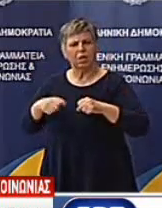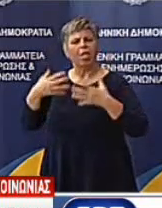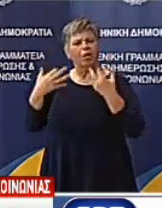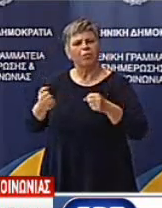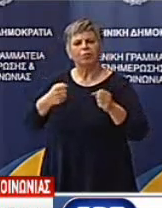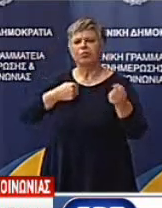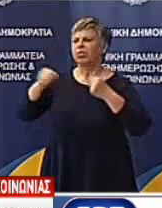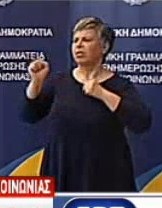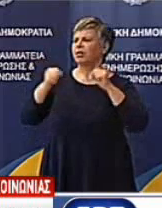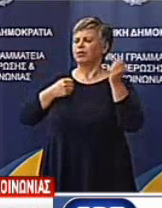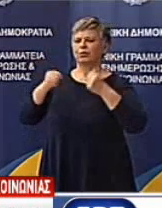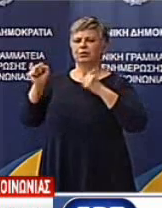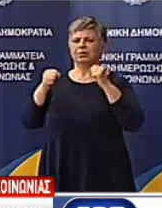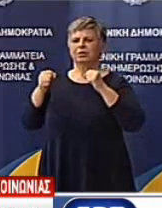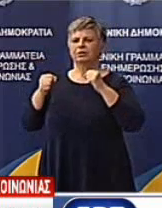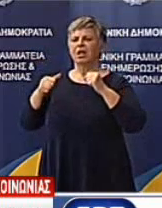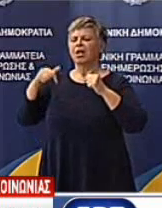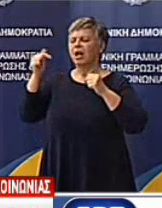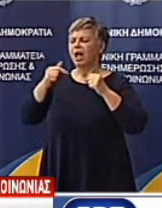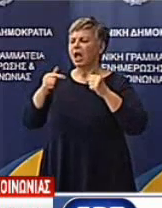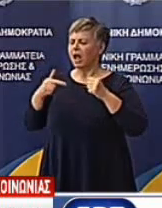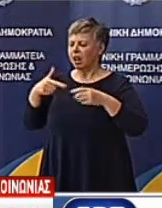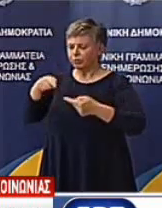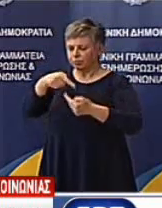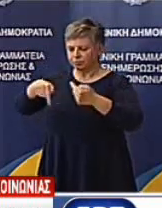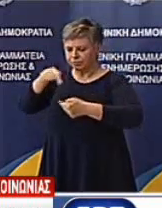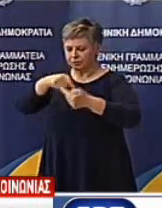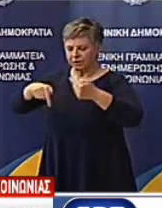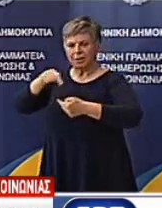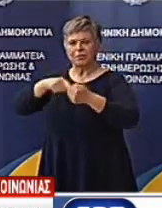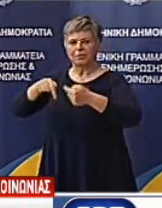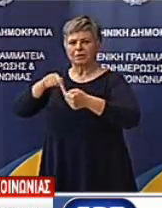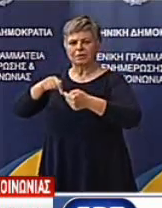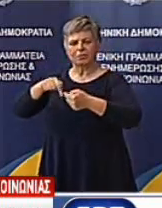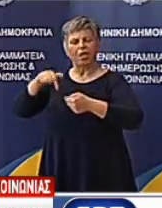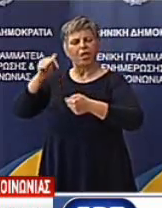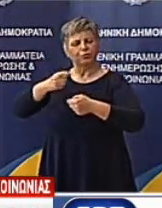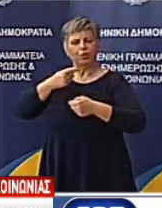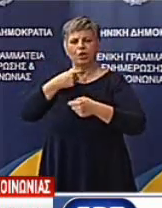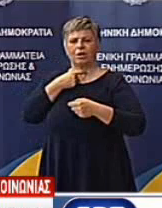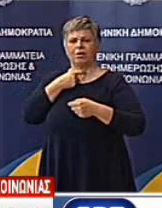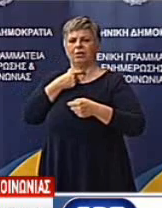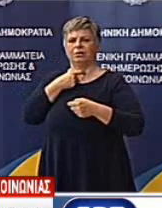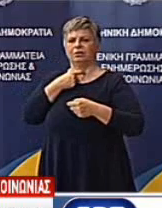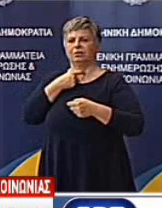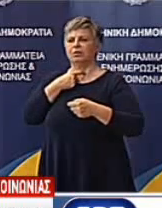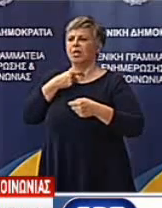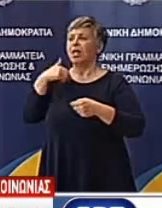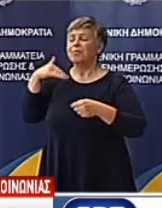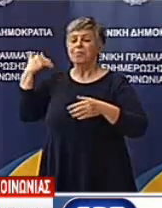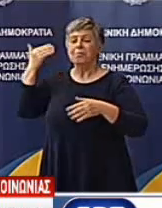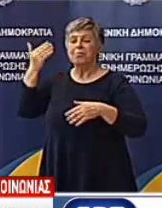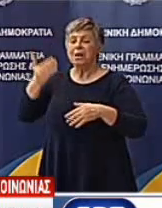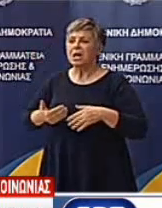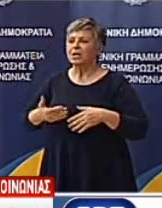προσφέροντας στο γόνιμο διάλογο τον εσωτερικό επίσης, ο οποίος είναι απαραίτητος. Δεν έχει καταγραφεί λοιπόν τίποτα το